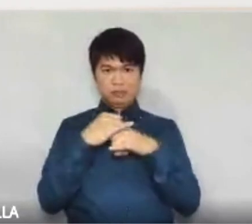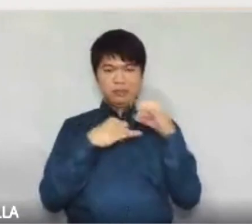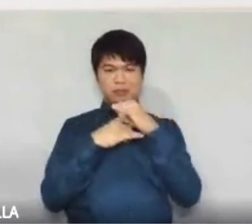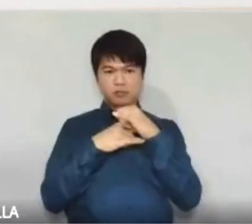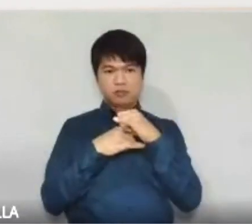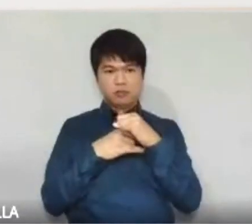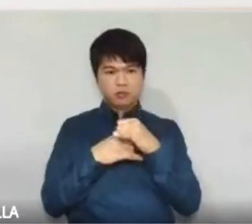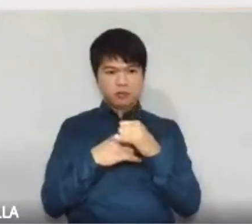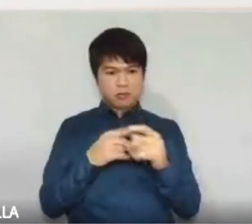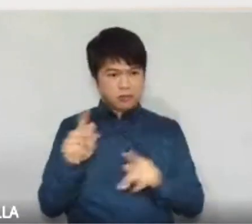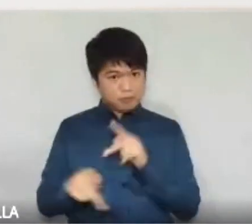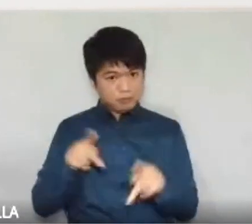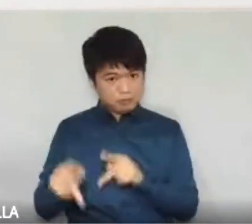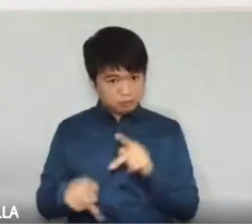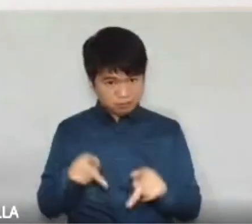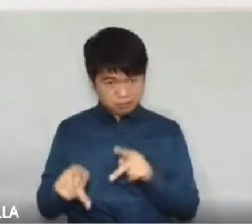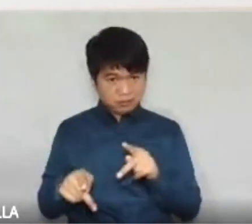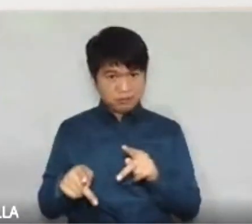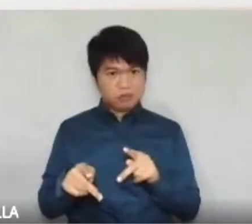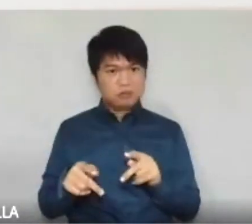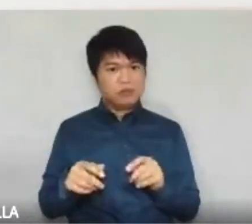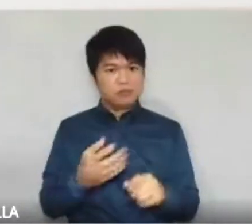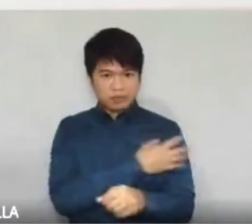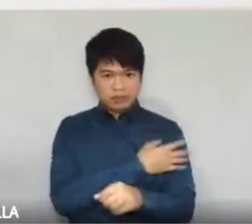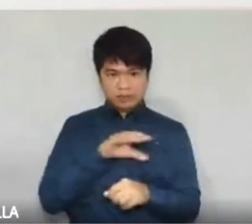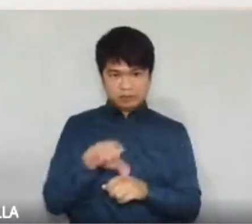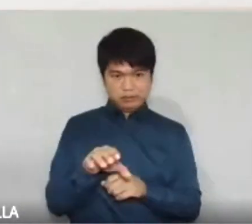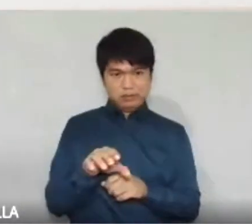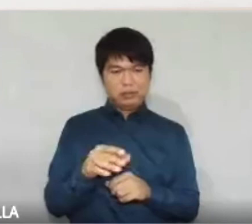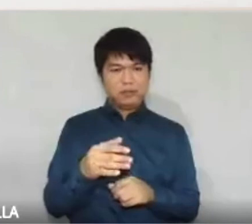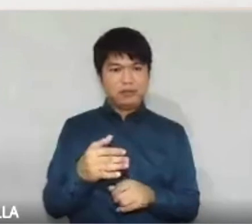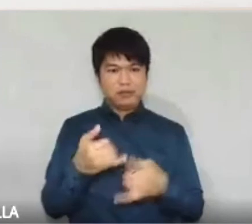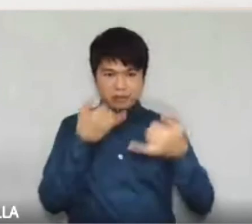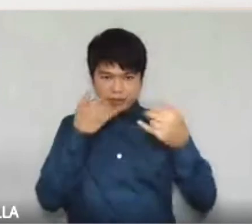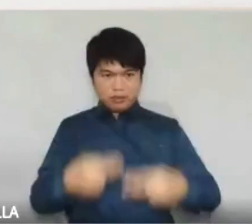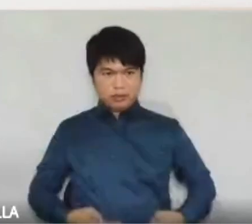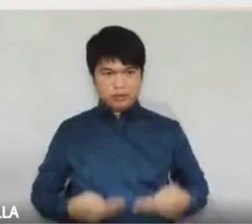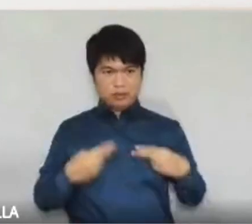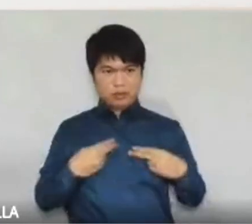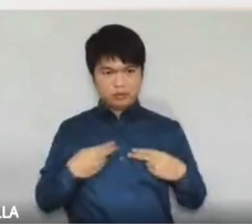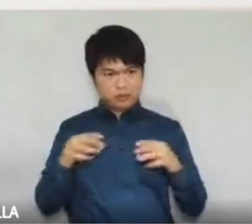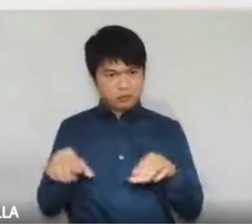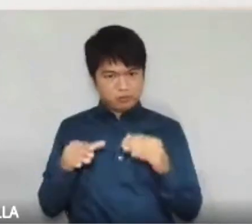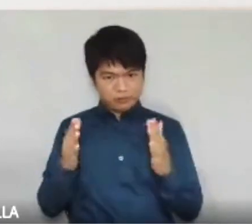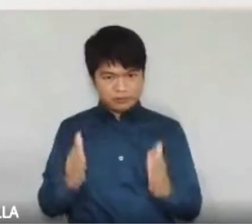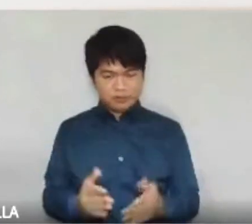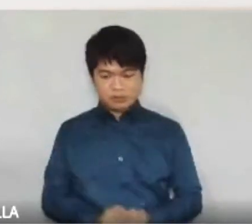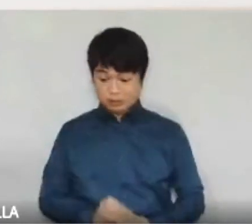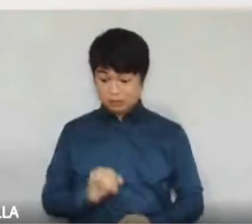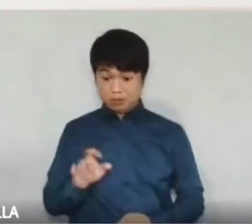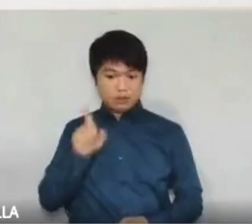human resources, at capacity ng mga telehealth practitioners. Kapag maayos